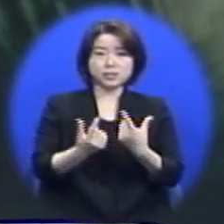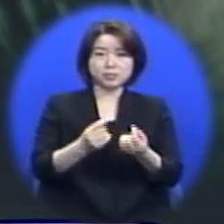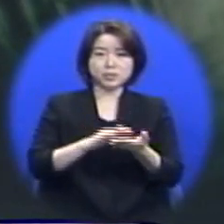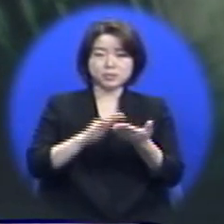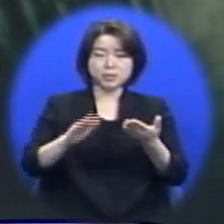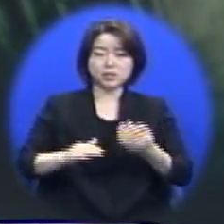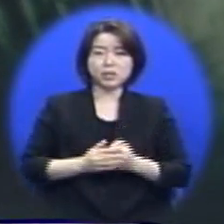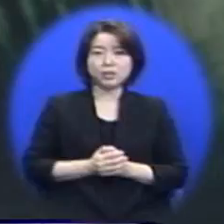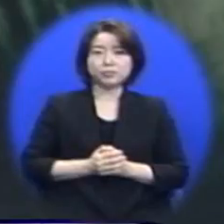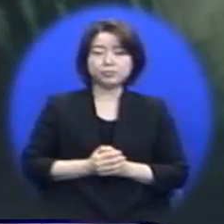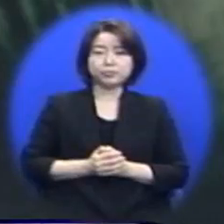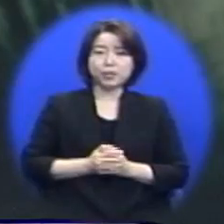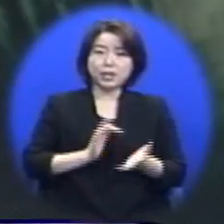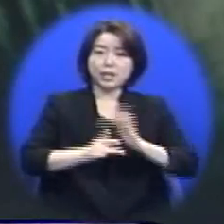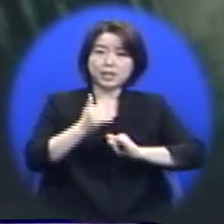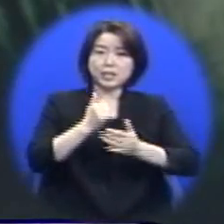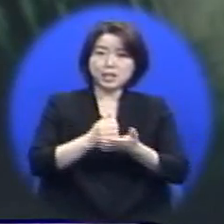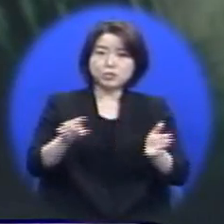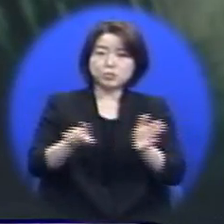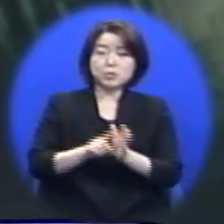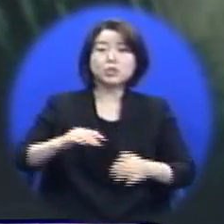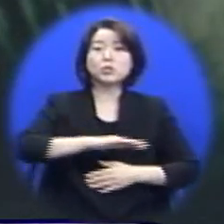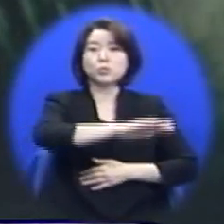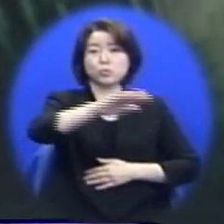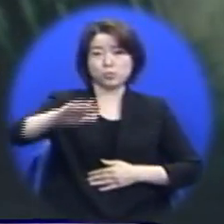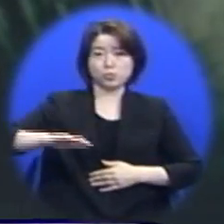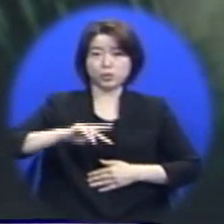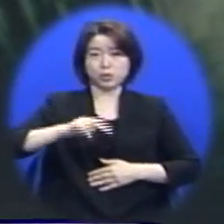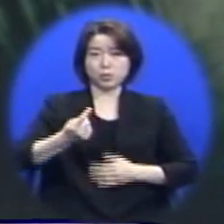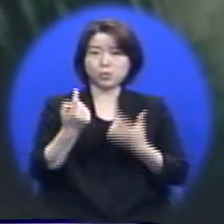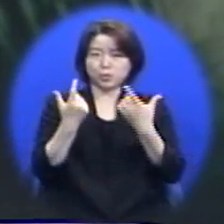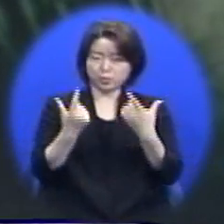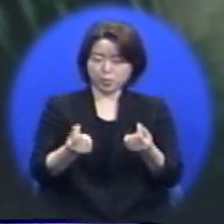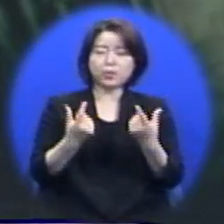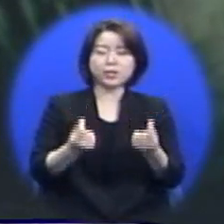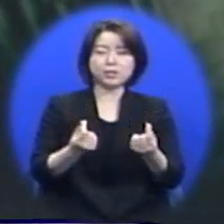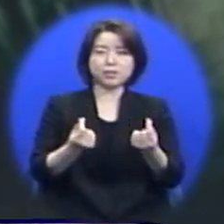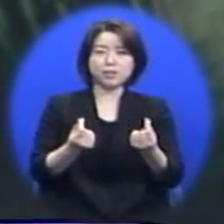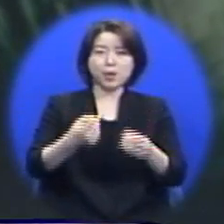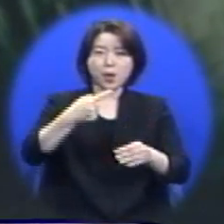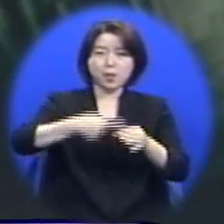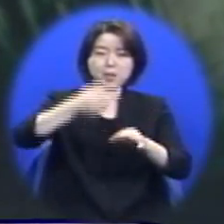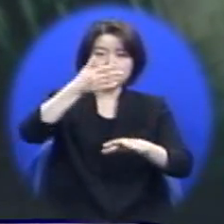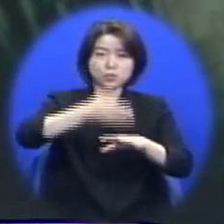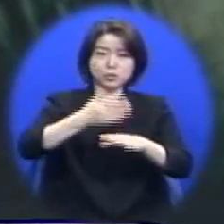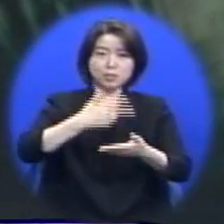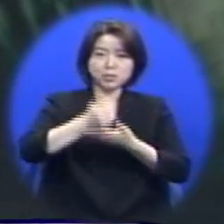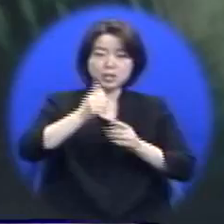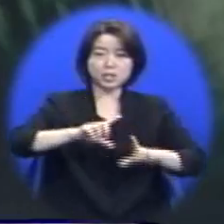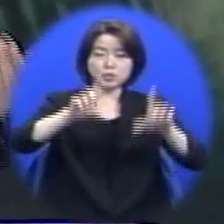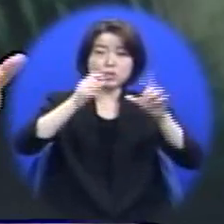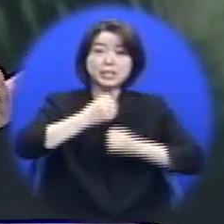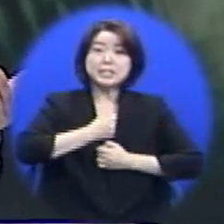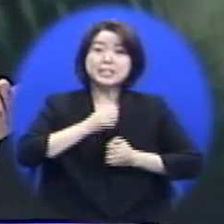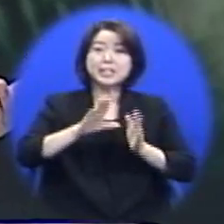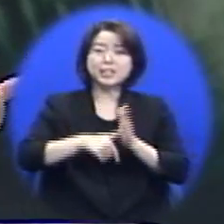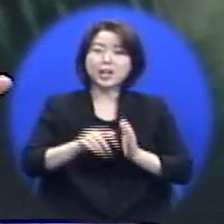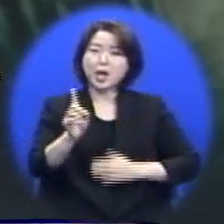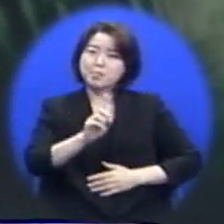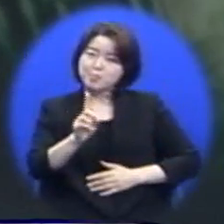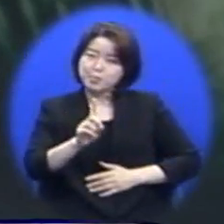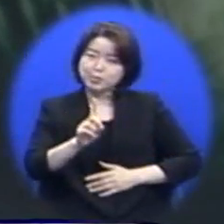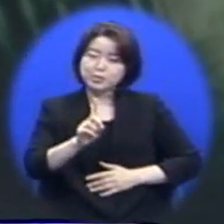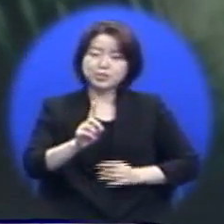여러분, 우리 예수 믿는 우리들도 똑같아요. 우리도 맥주감사주의를 지키는데 이날은 어떤 날이냐